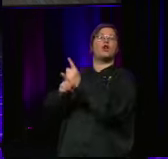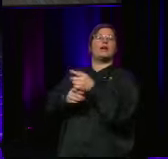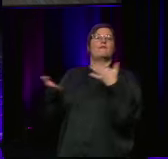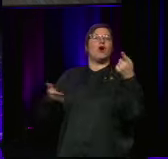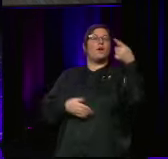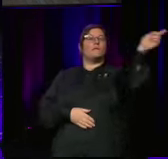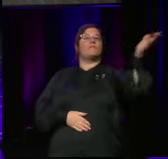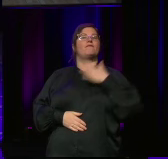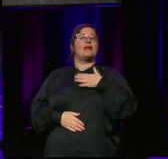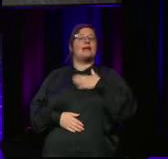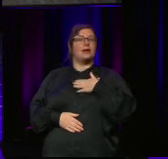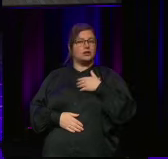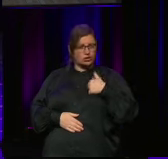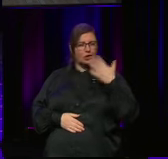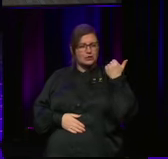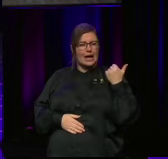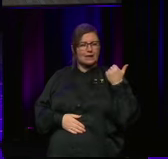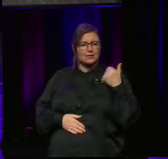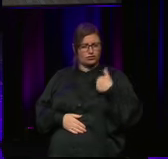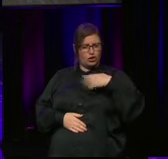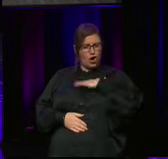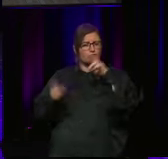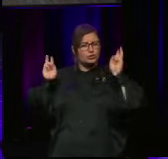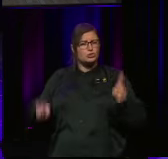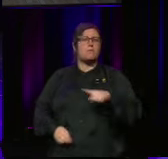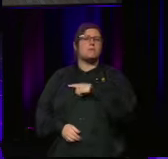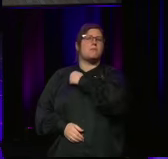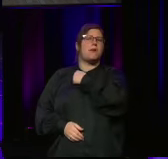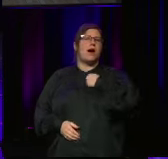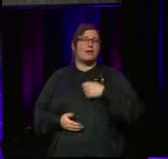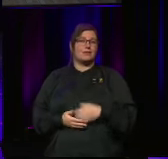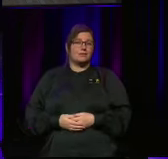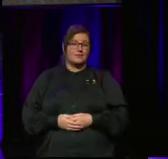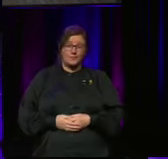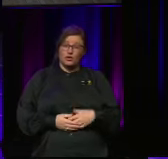allmänna politiska värderingen för tillfället. Och